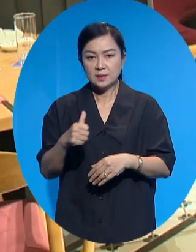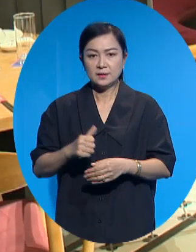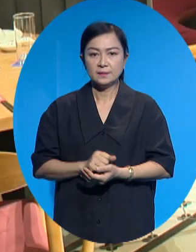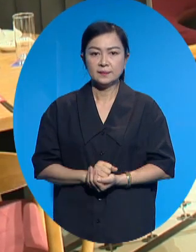dùng